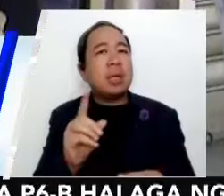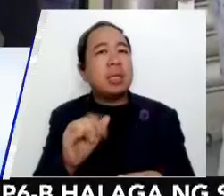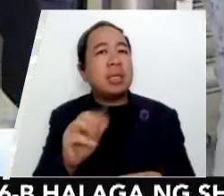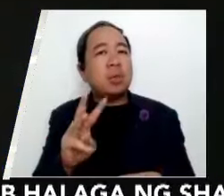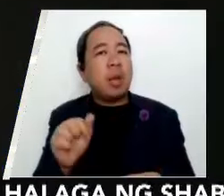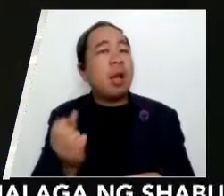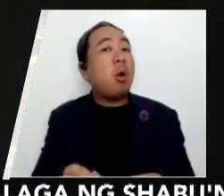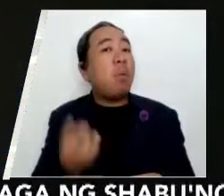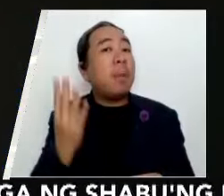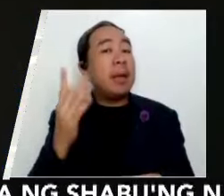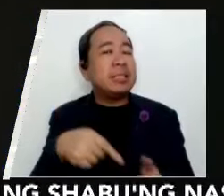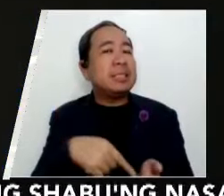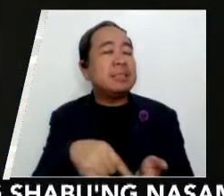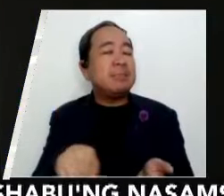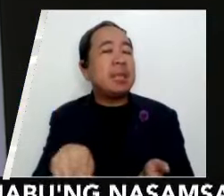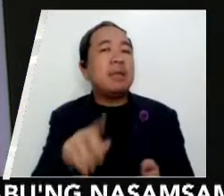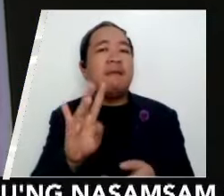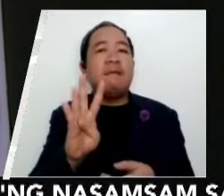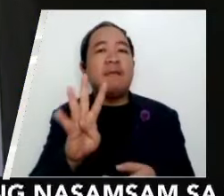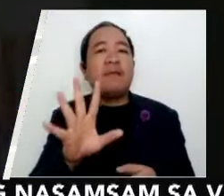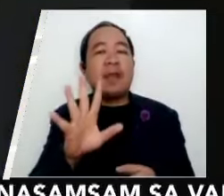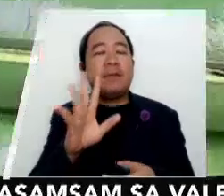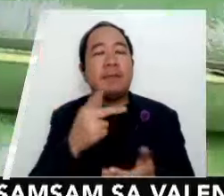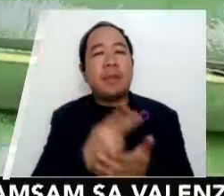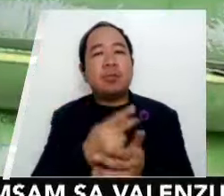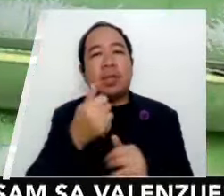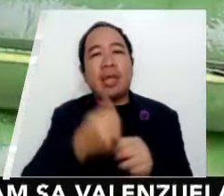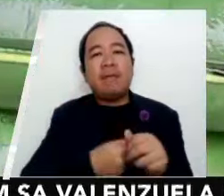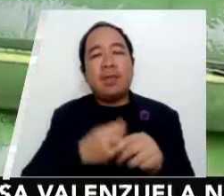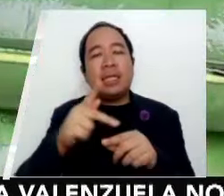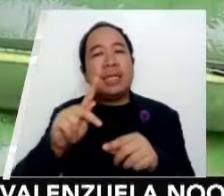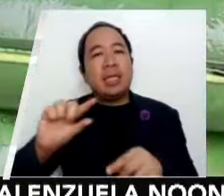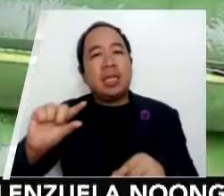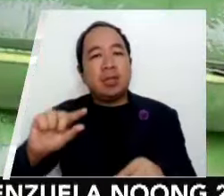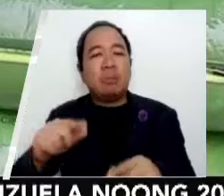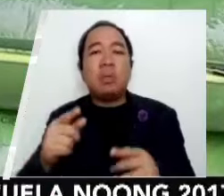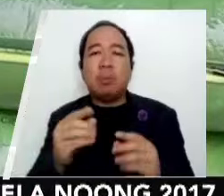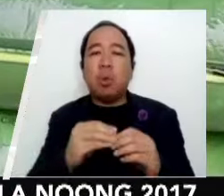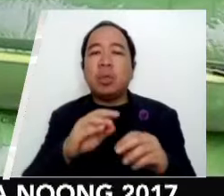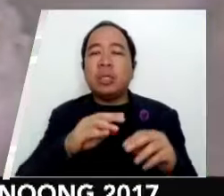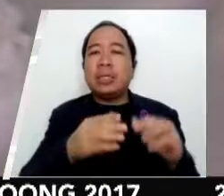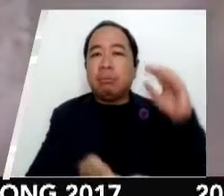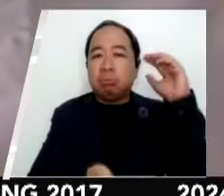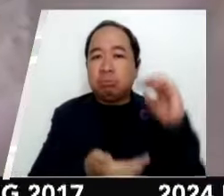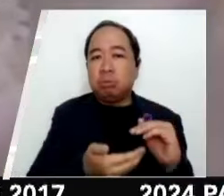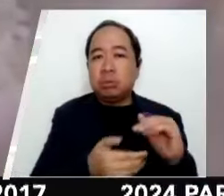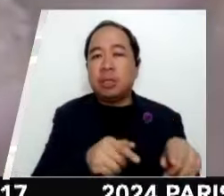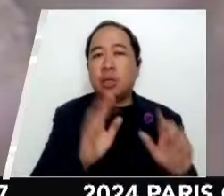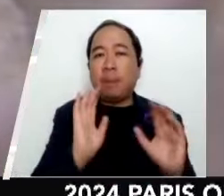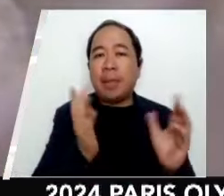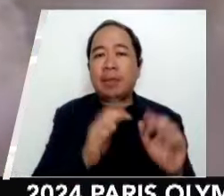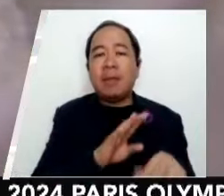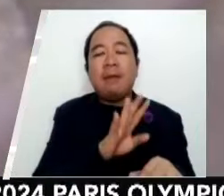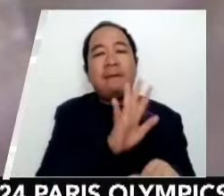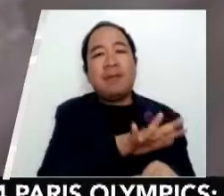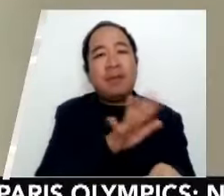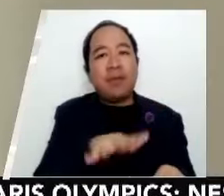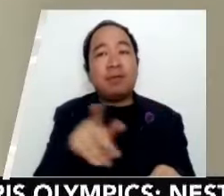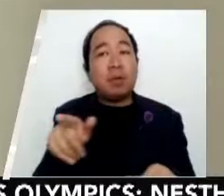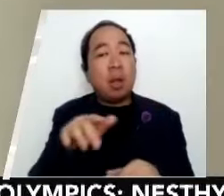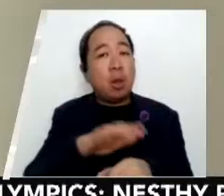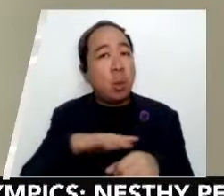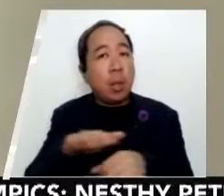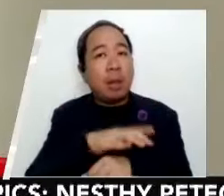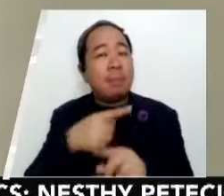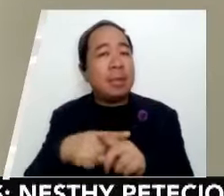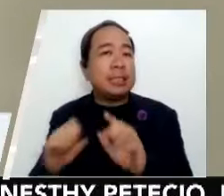per kilo. Mas mababa kumpara daw sa hanggang 55 pesos sa local at imported na commercial well-milled rice.